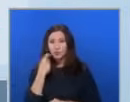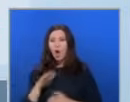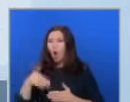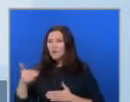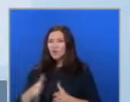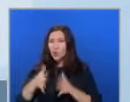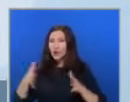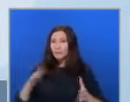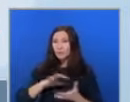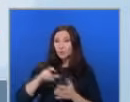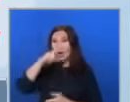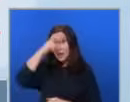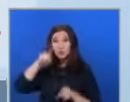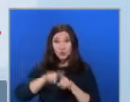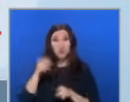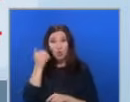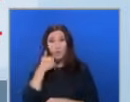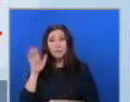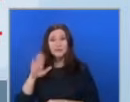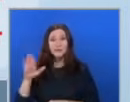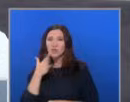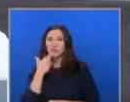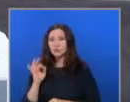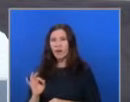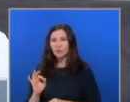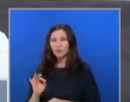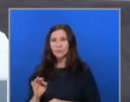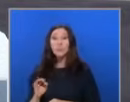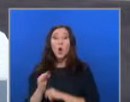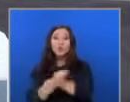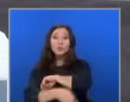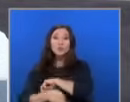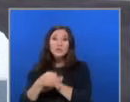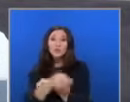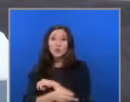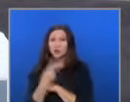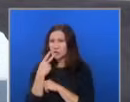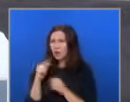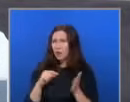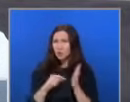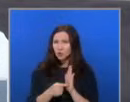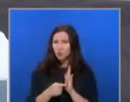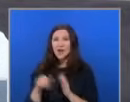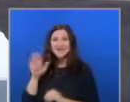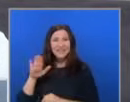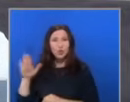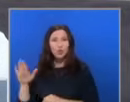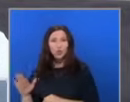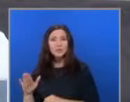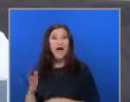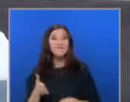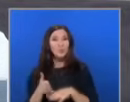голямата политика, лятото също е добър сезон за златото. От историческа гледна точка сезонността е